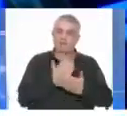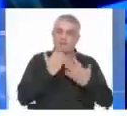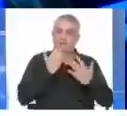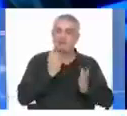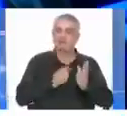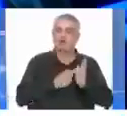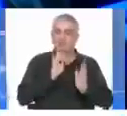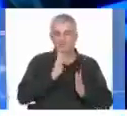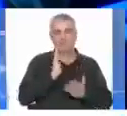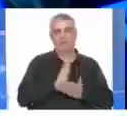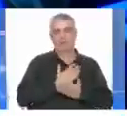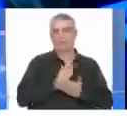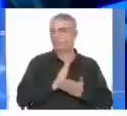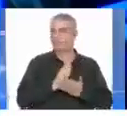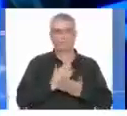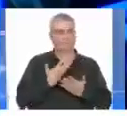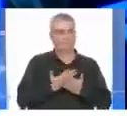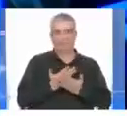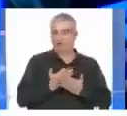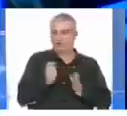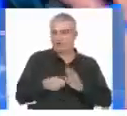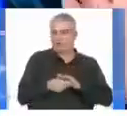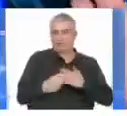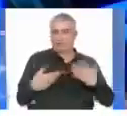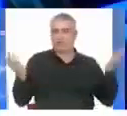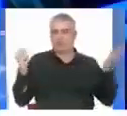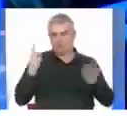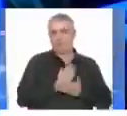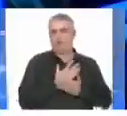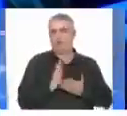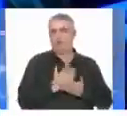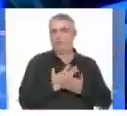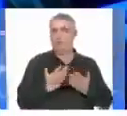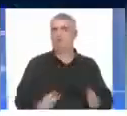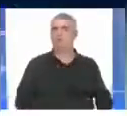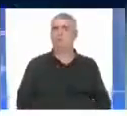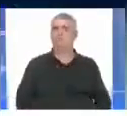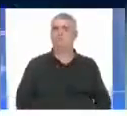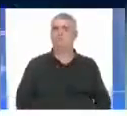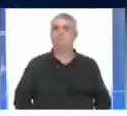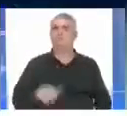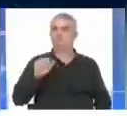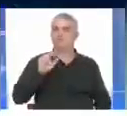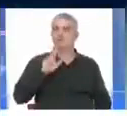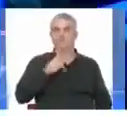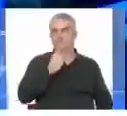התביעה, הם החליטו שאין ראיות לשוחד. זה מה שהם החליטו. אוקיי. אלי ציפורי,